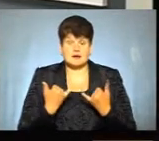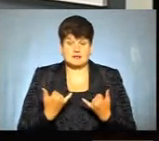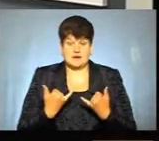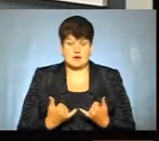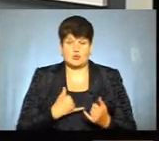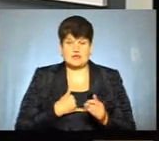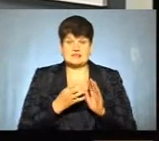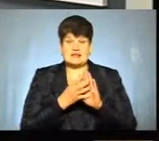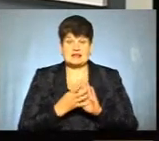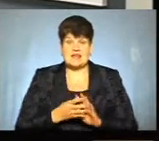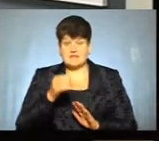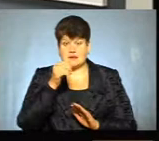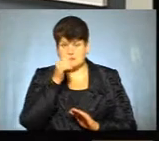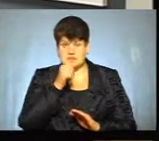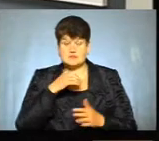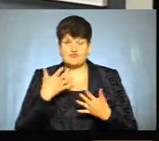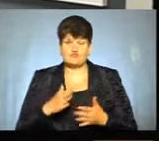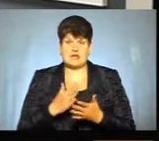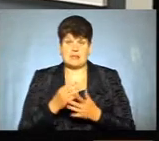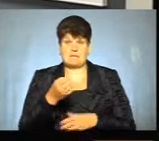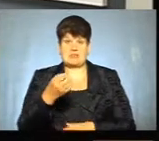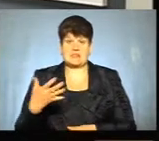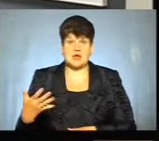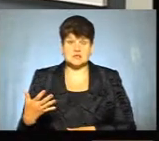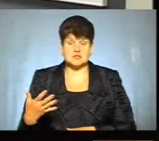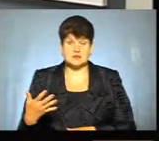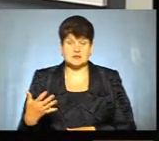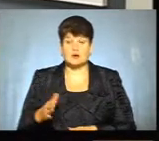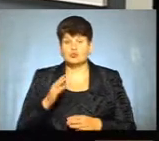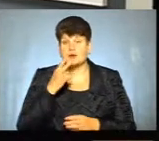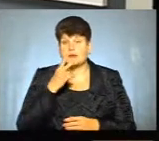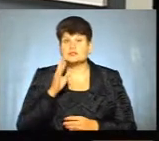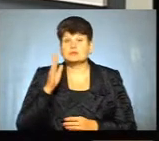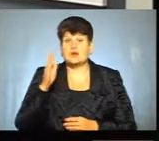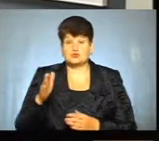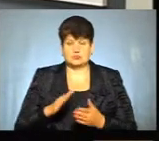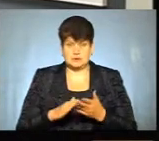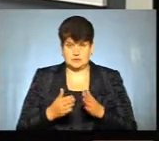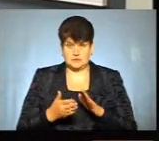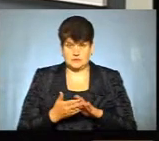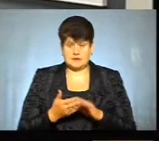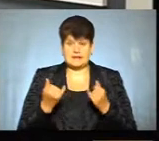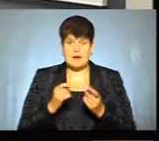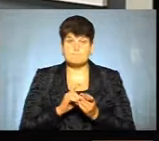9 місяців є 15. Ну, будемо бачити, яка ситуація в подальшому. Звичайно,